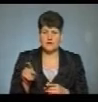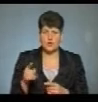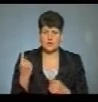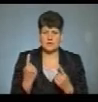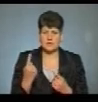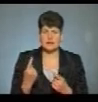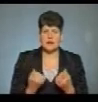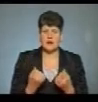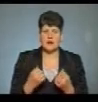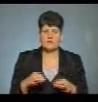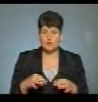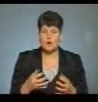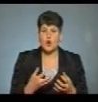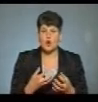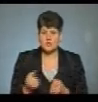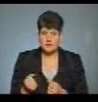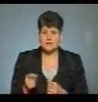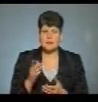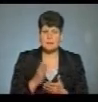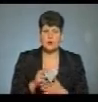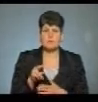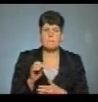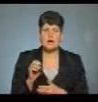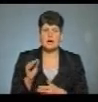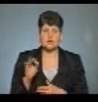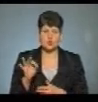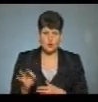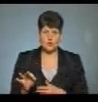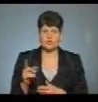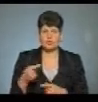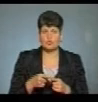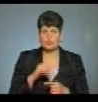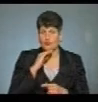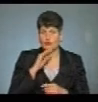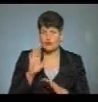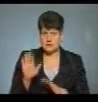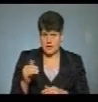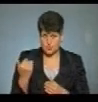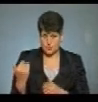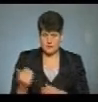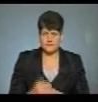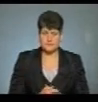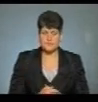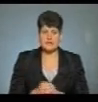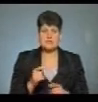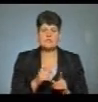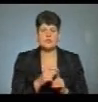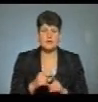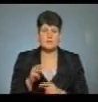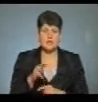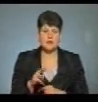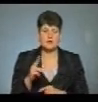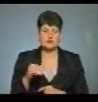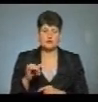автомобіль отримали, і вони мають, наприклад, Пежо ще, то буде достатньо якраз їм. За словами Михайла